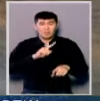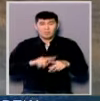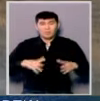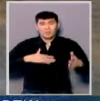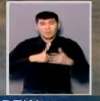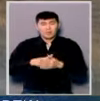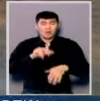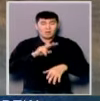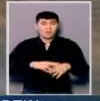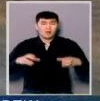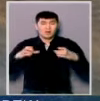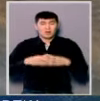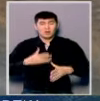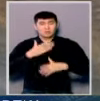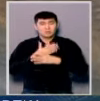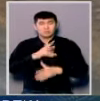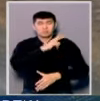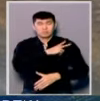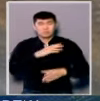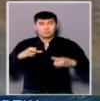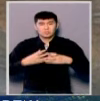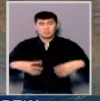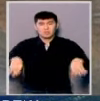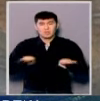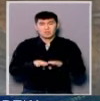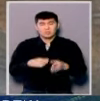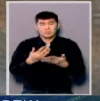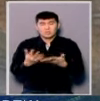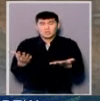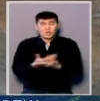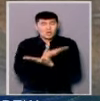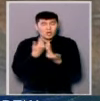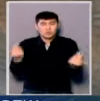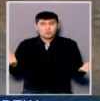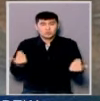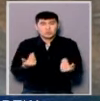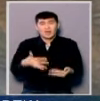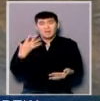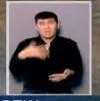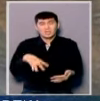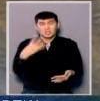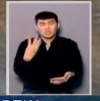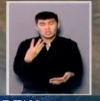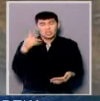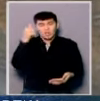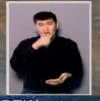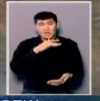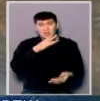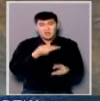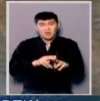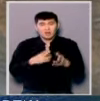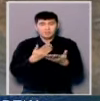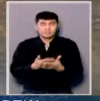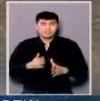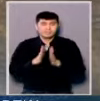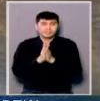волонтеры, полицейские, военнослужащие Нацгвардии. Но пока нет результатов. Ему 54 года. Мы просим